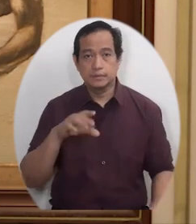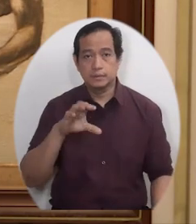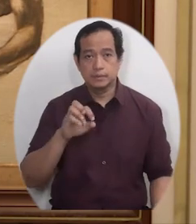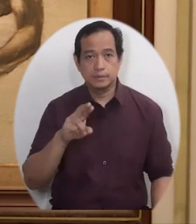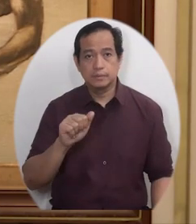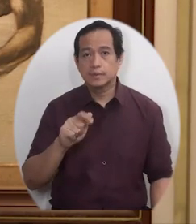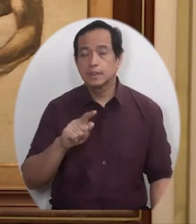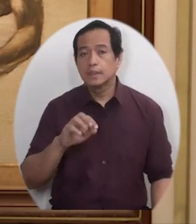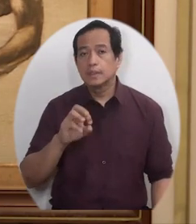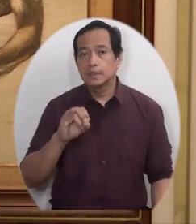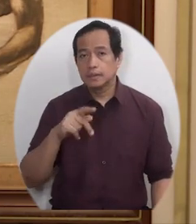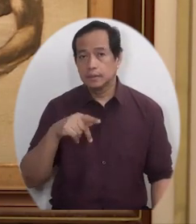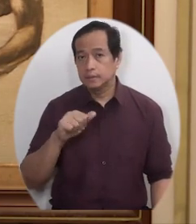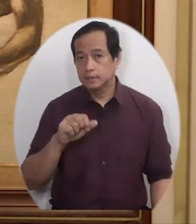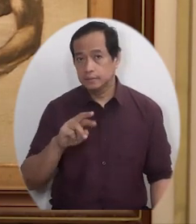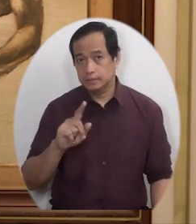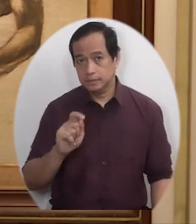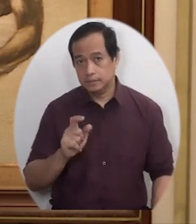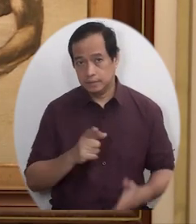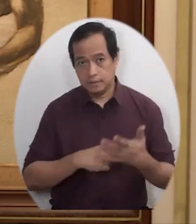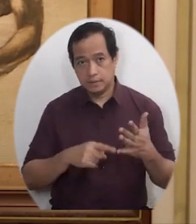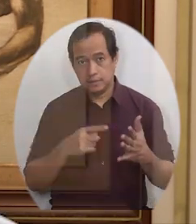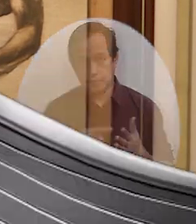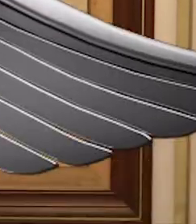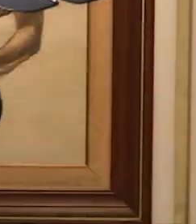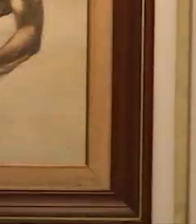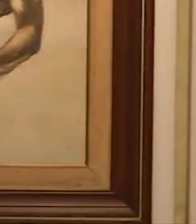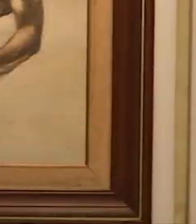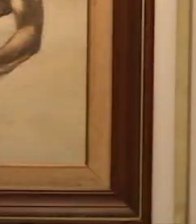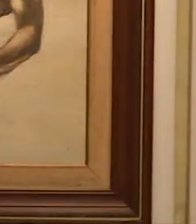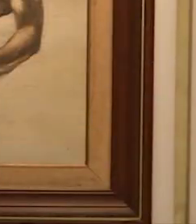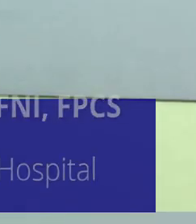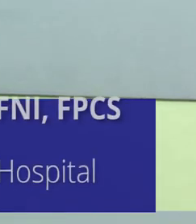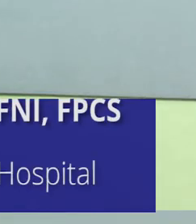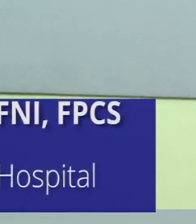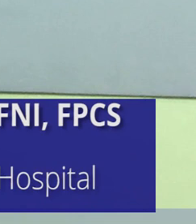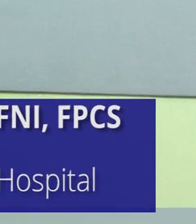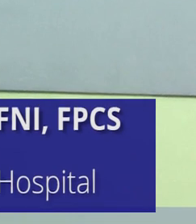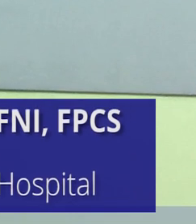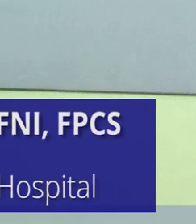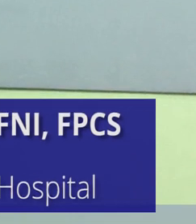cerebral infarct? Talakayin natin sa sagot ni Doc.